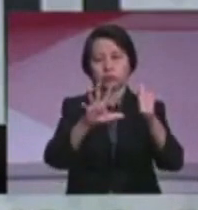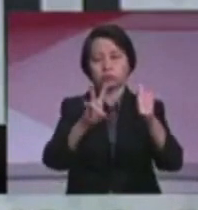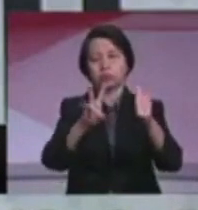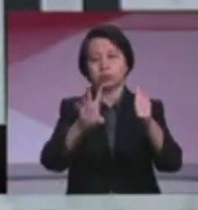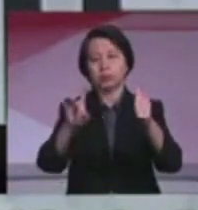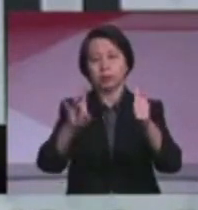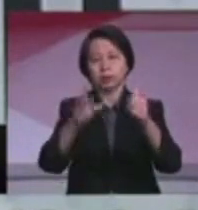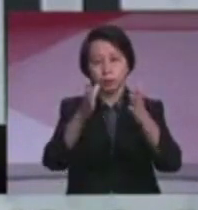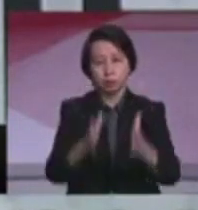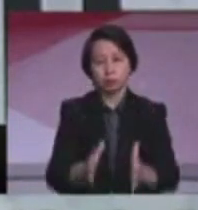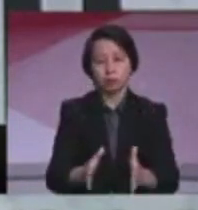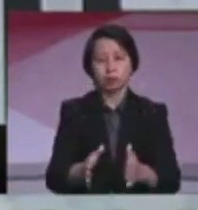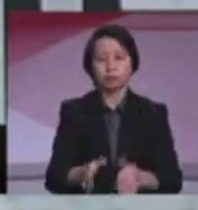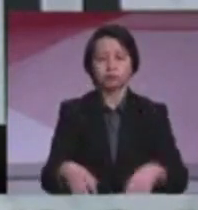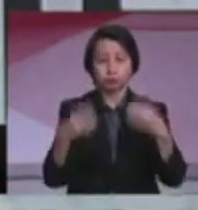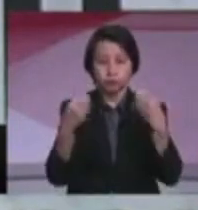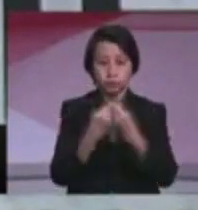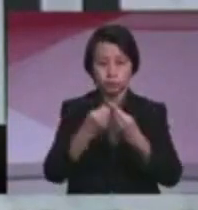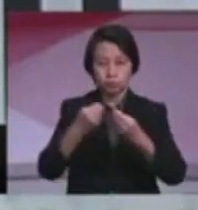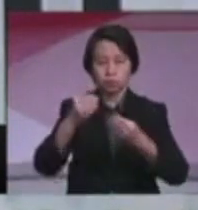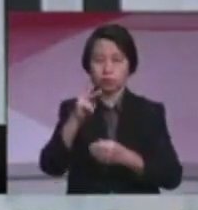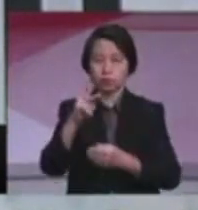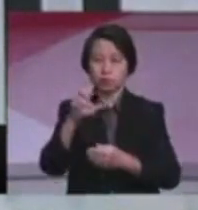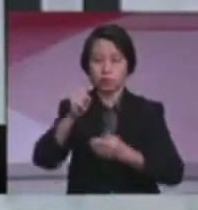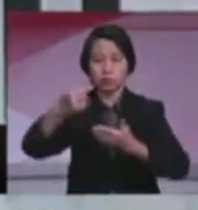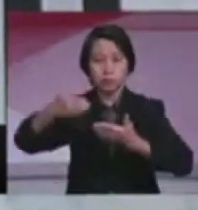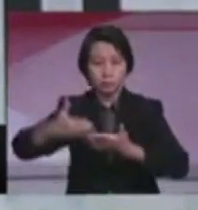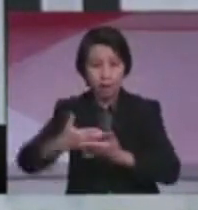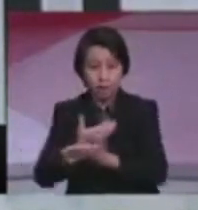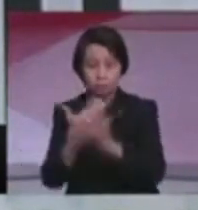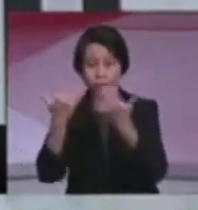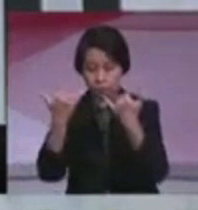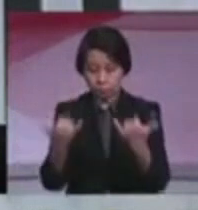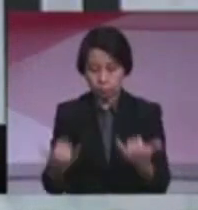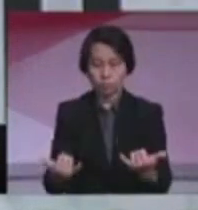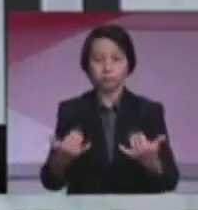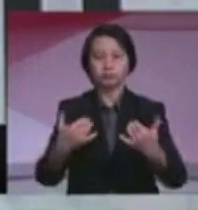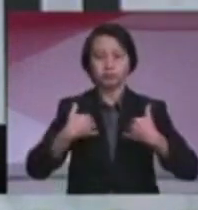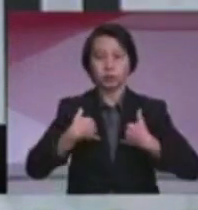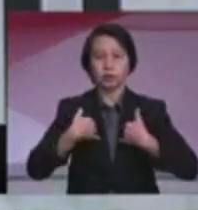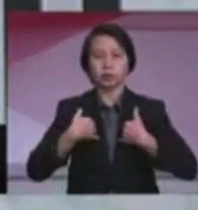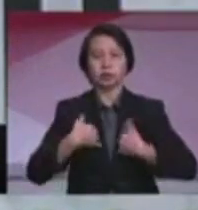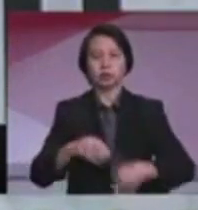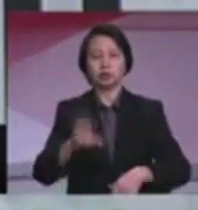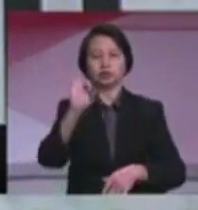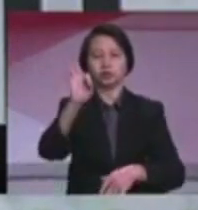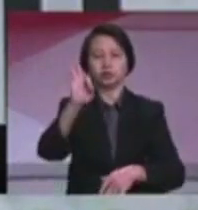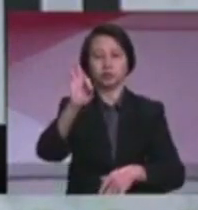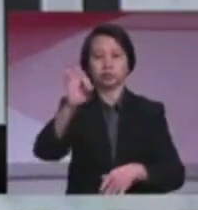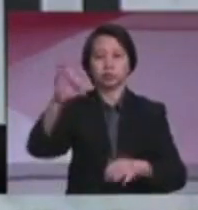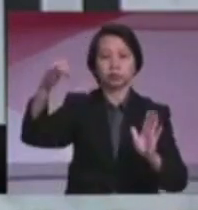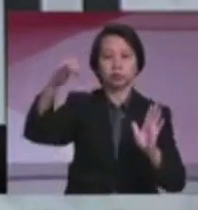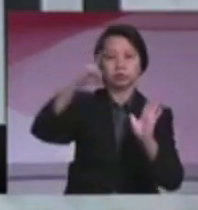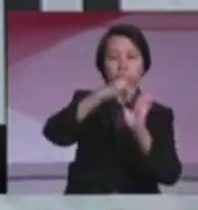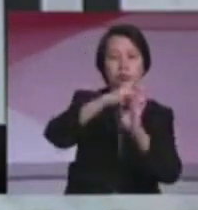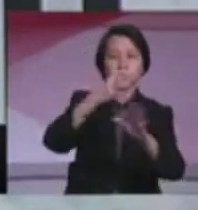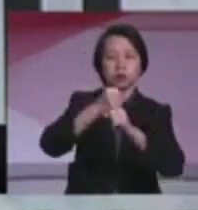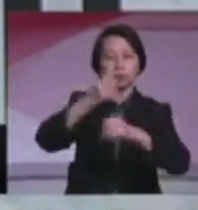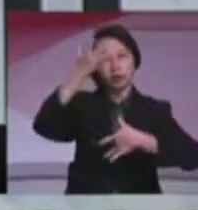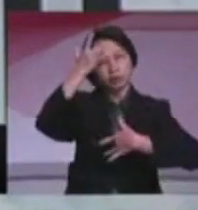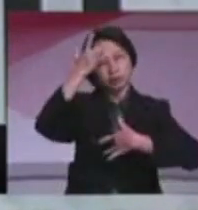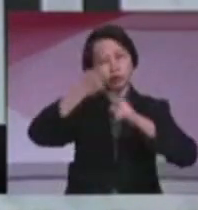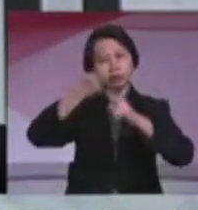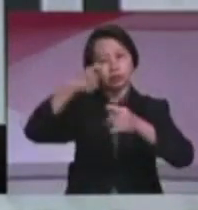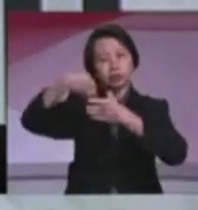10,578 kes. Daripada jumlah kes baru yang dicatatkan pada hari ini, terdapat 9 kes import yang mendapat jangkitan dari